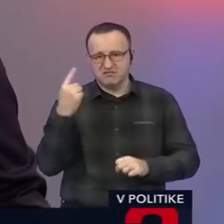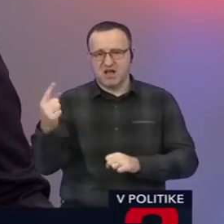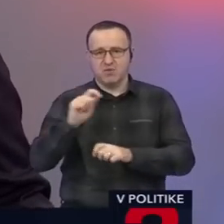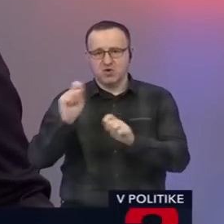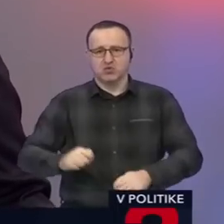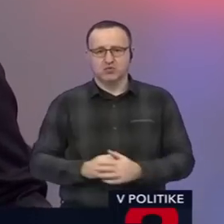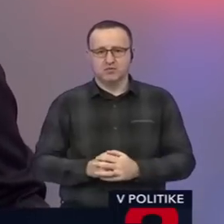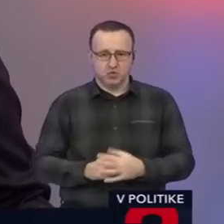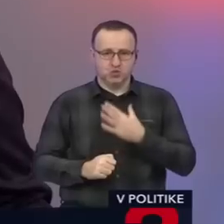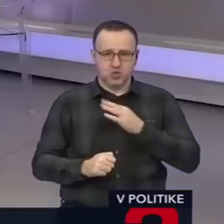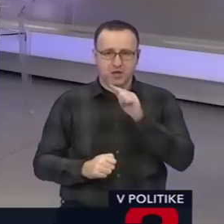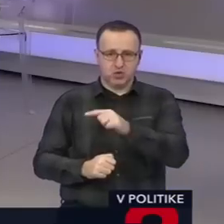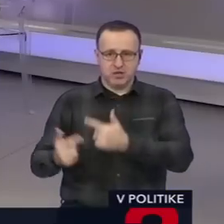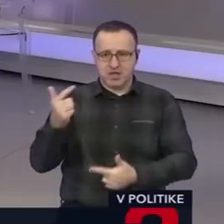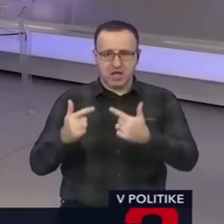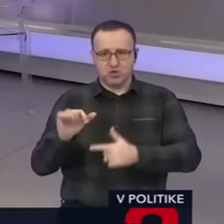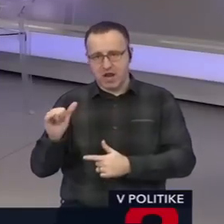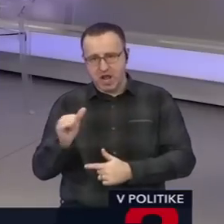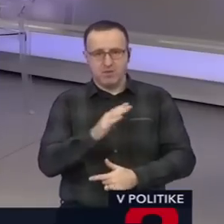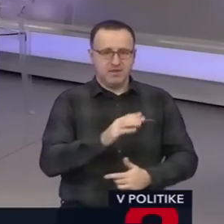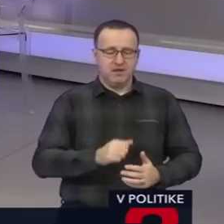názorom alebo nie? Pán poslanec Valašek.